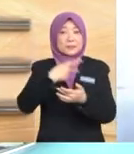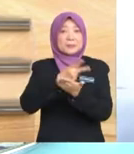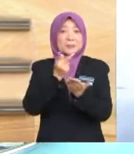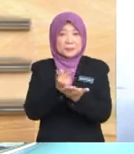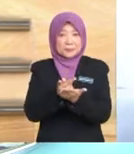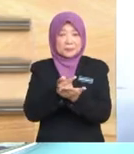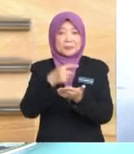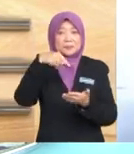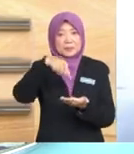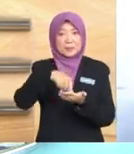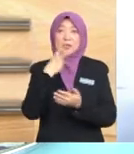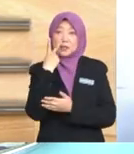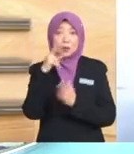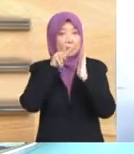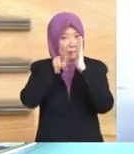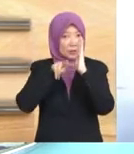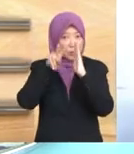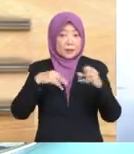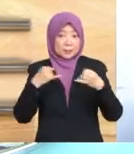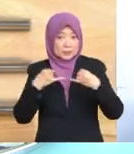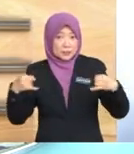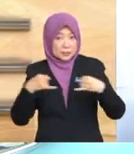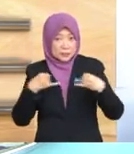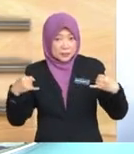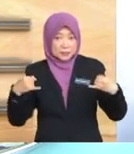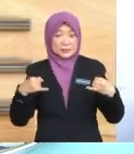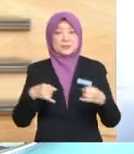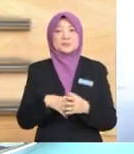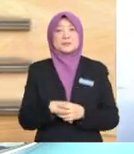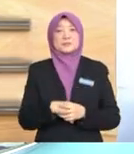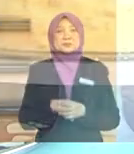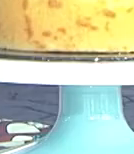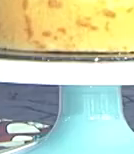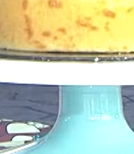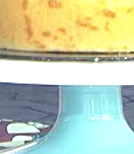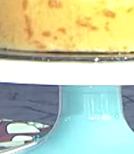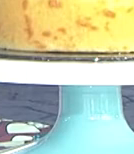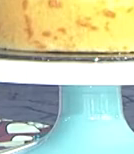video dahulu tentang jenis-jenis hiasan. Jom adik-adik.